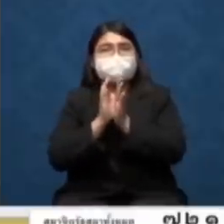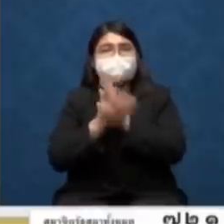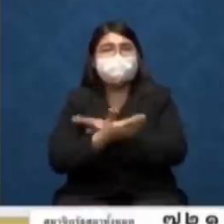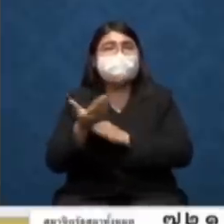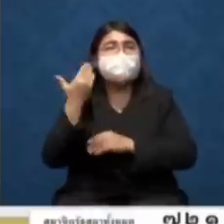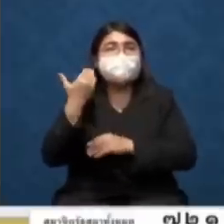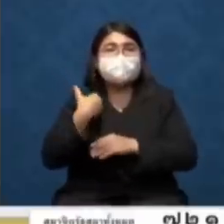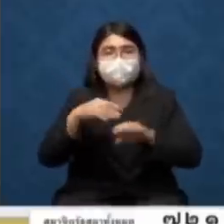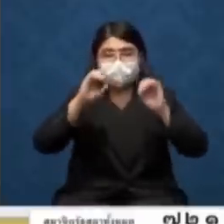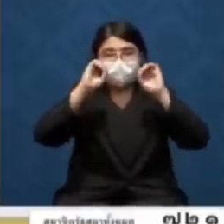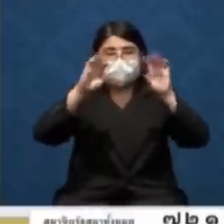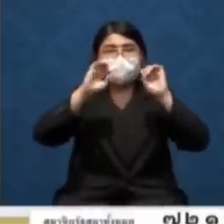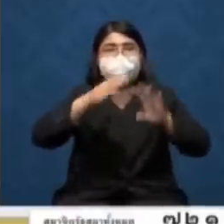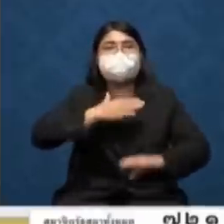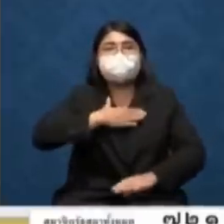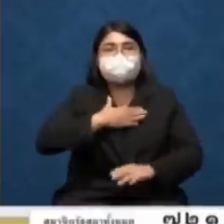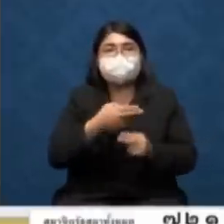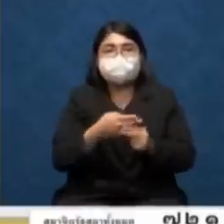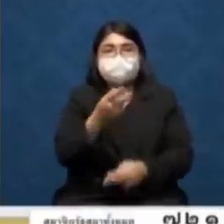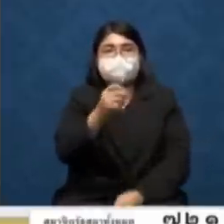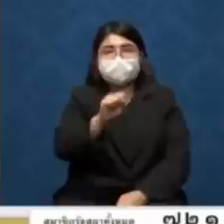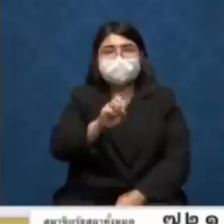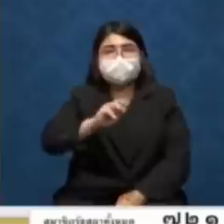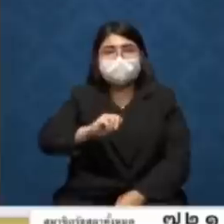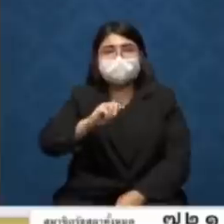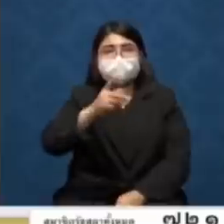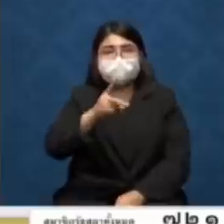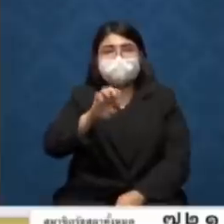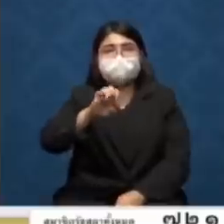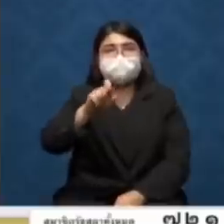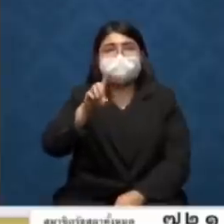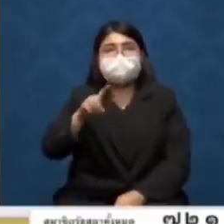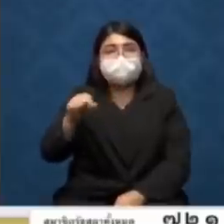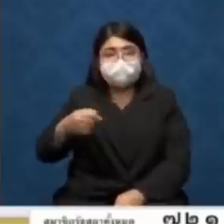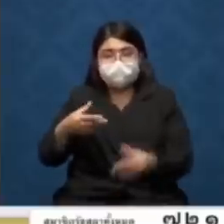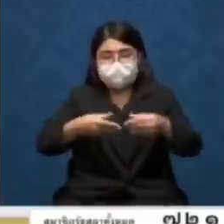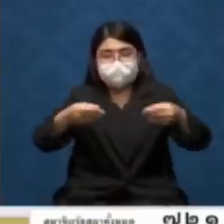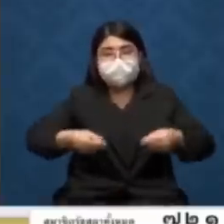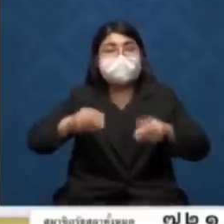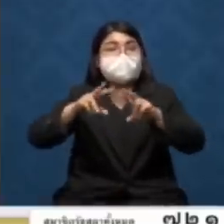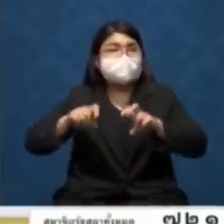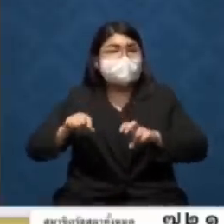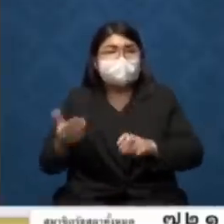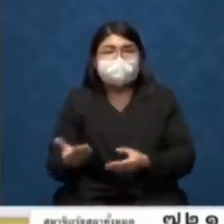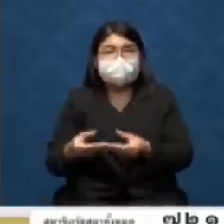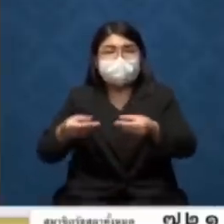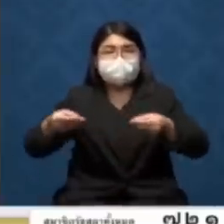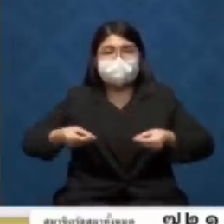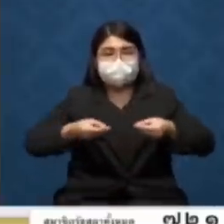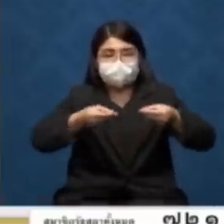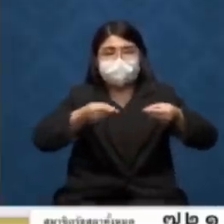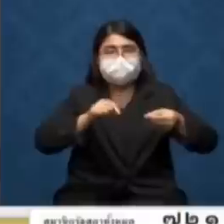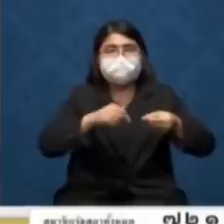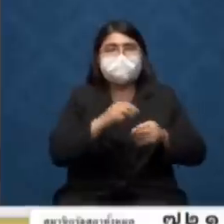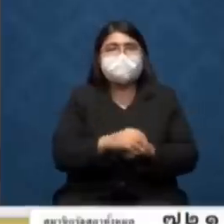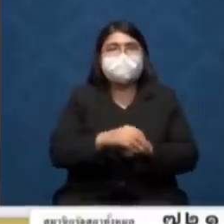อาจาร์ผมเองครัสวัดาจาร์ด็ลสงคิดเลอไฟทูนครัศกงานวิจัยชินนี้ออกมาสดๆรอน ๆับศศจิกายน